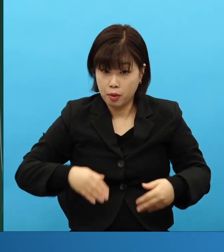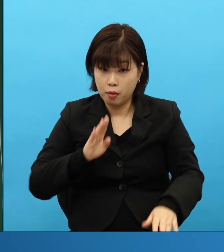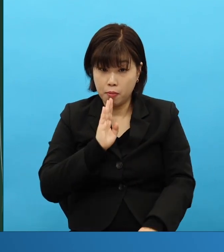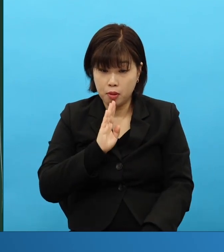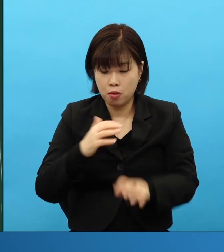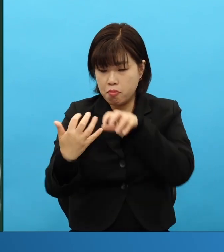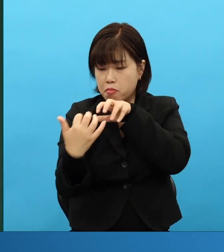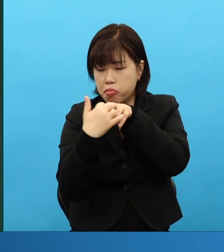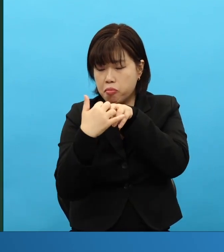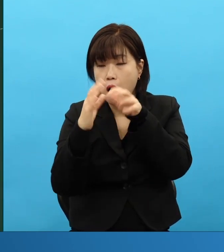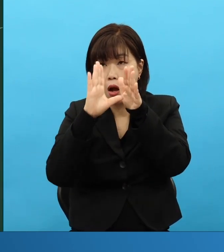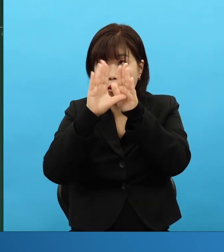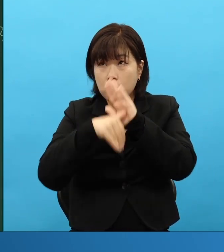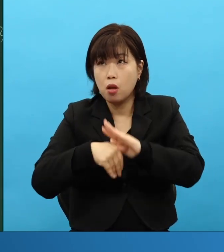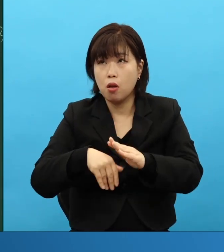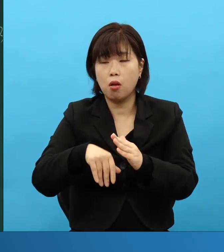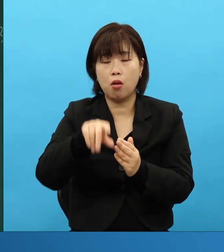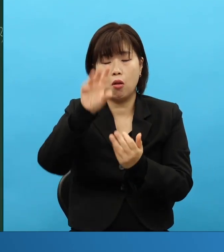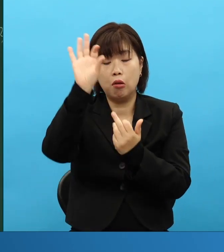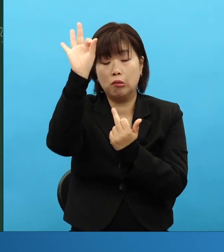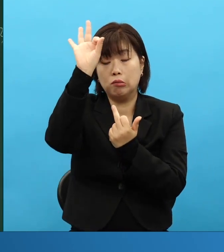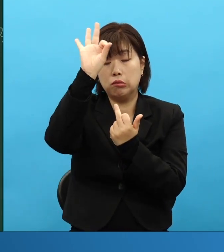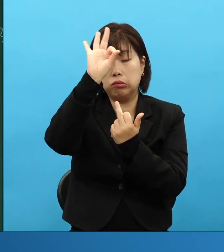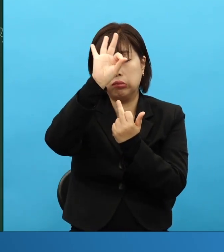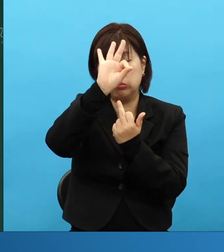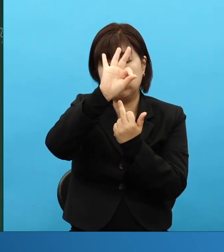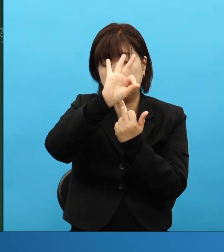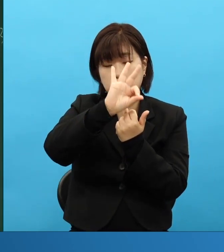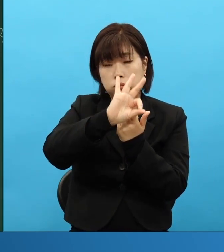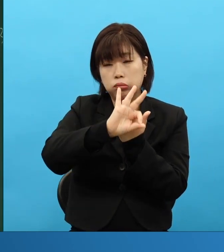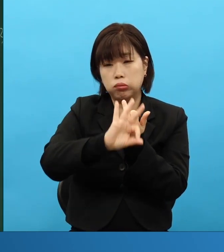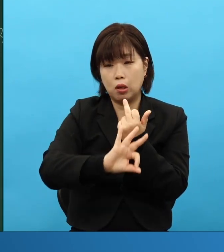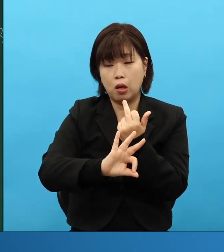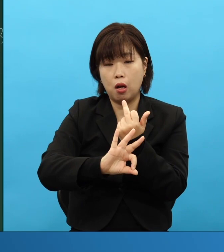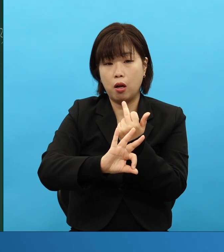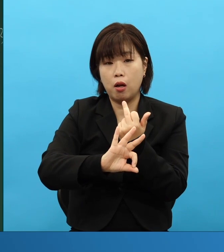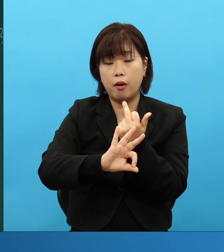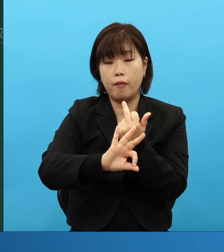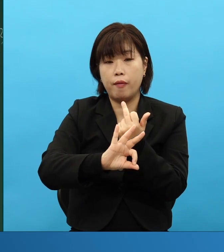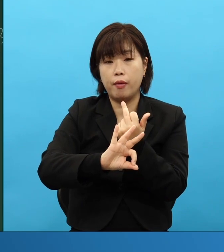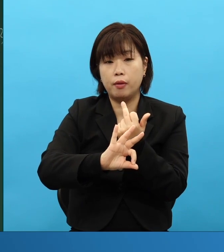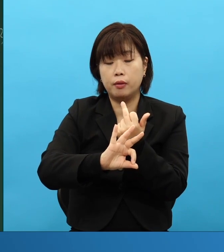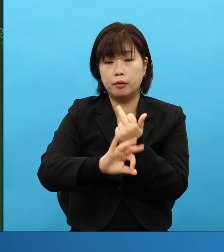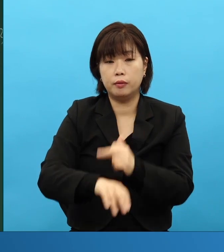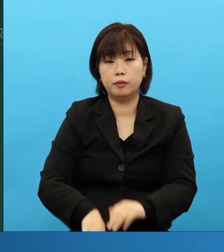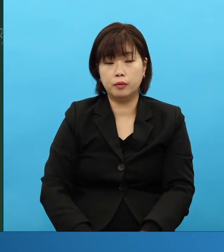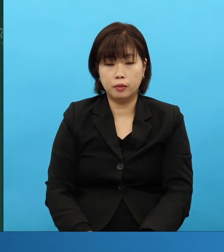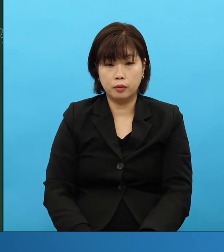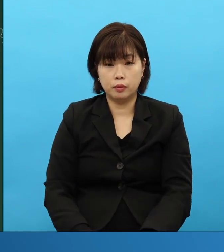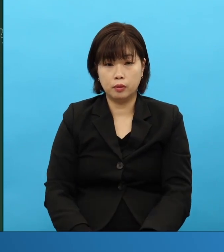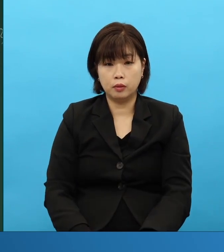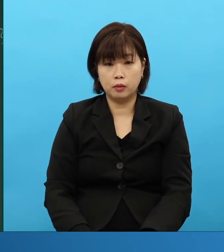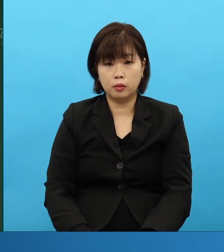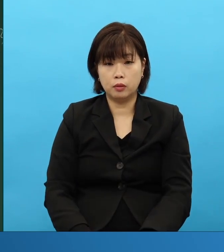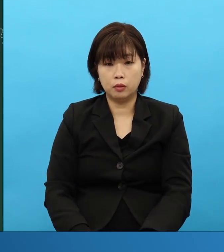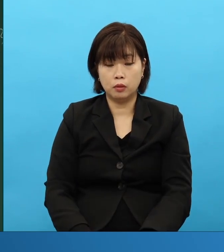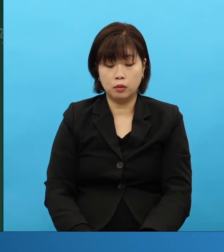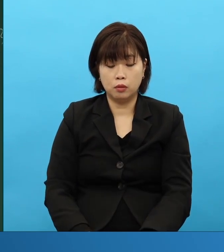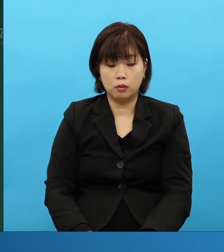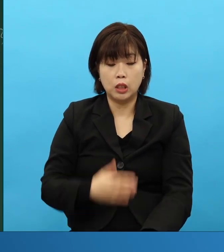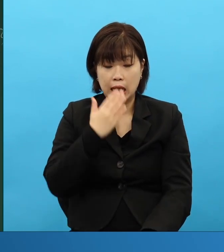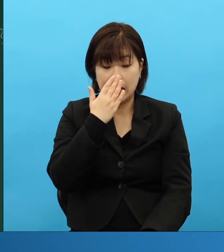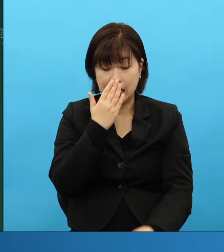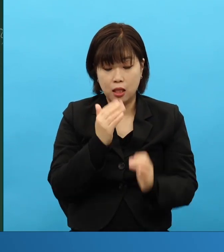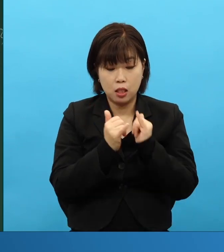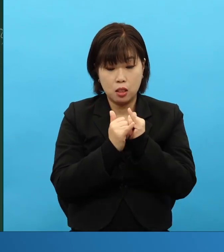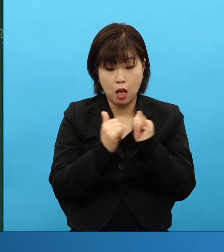is the sun was setting in the middle of the battle. 해가 지니까 이 히브리 사람들은 그 지역을 전혀 몰라. And because the sun was setting,